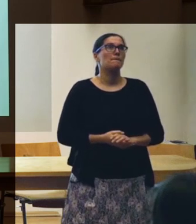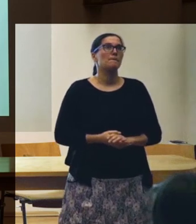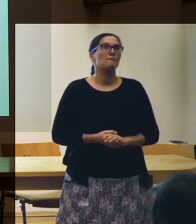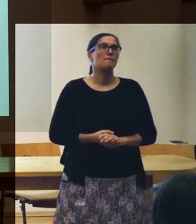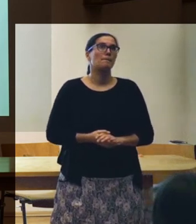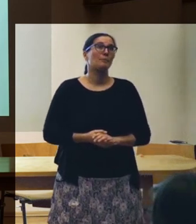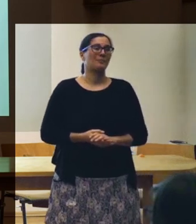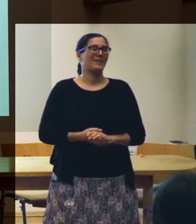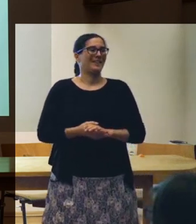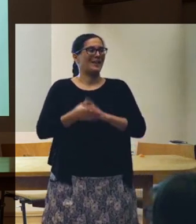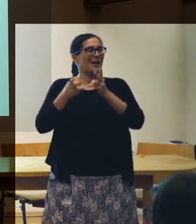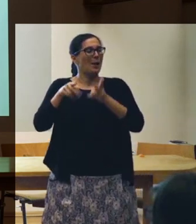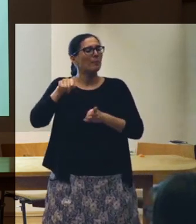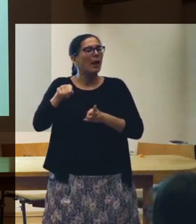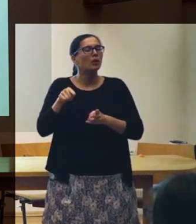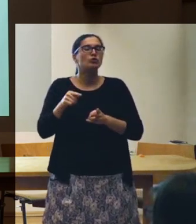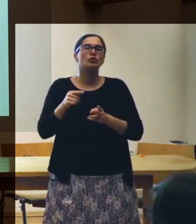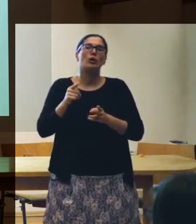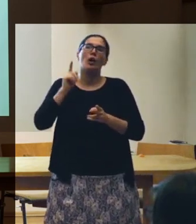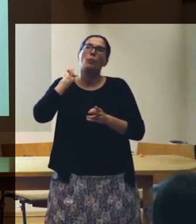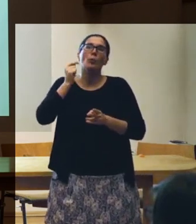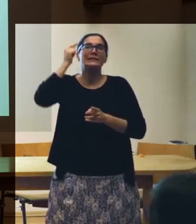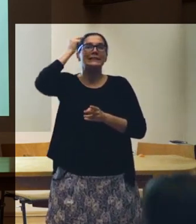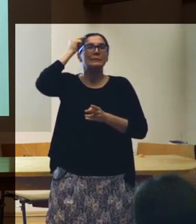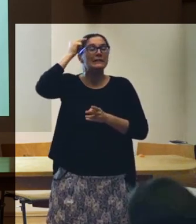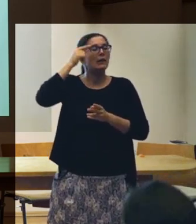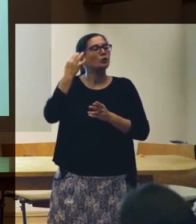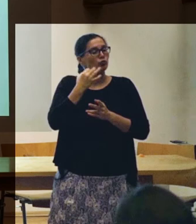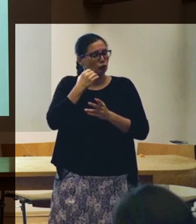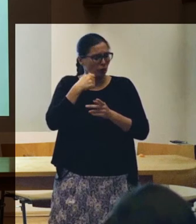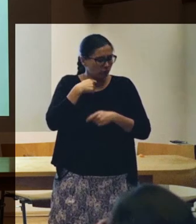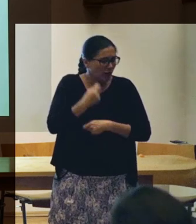prisma nebo taková perspektiva, která je